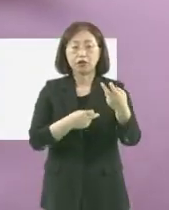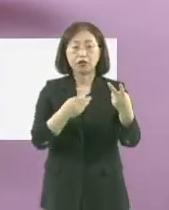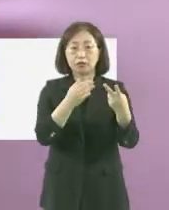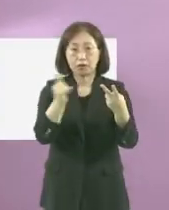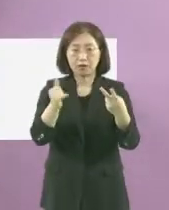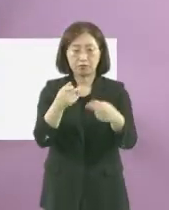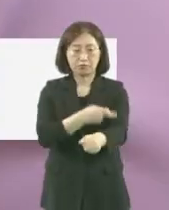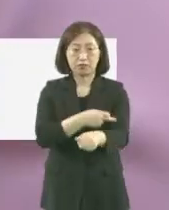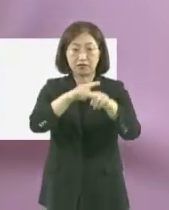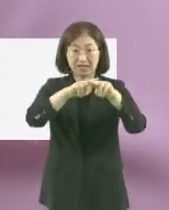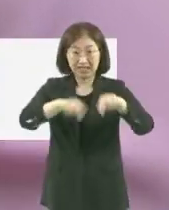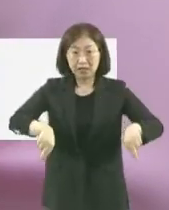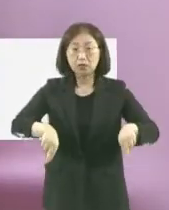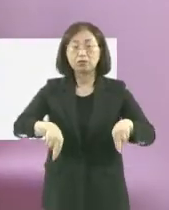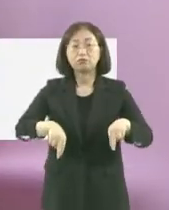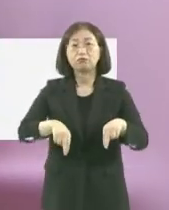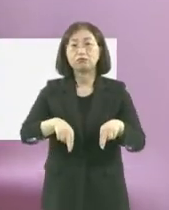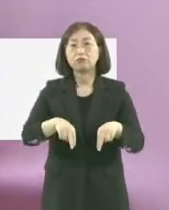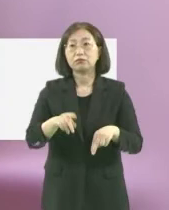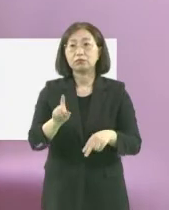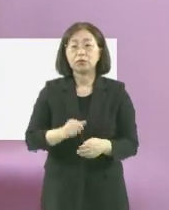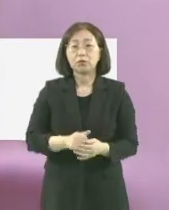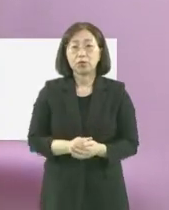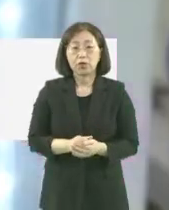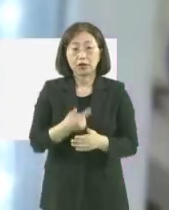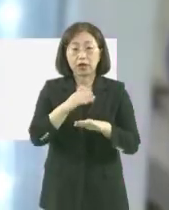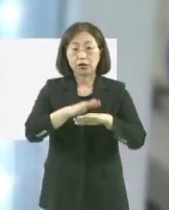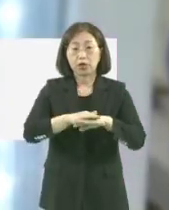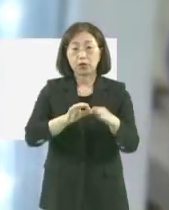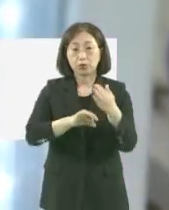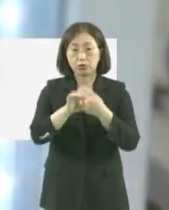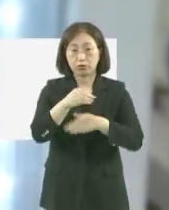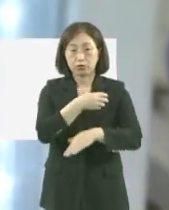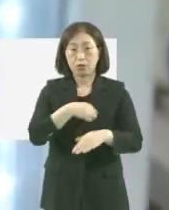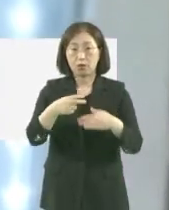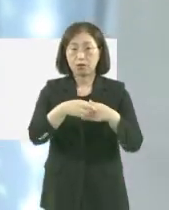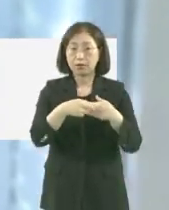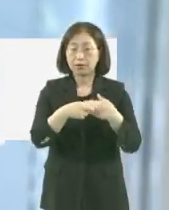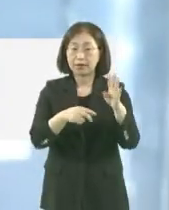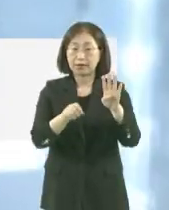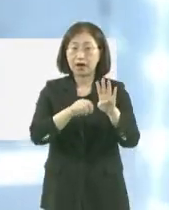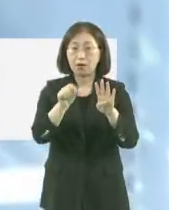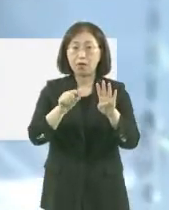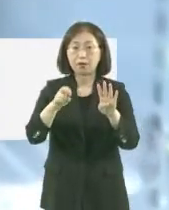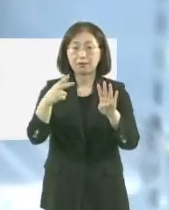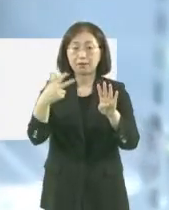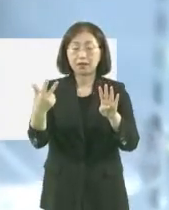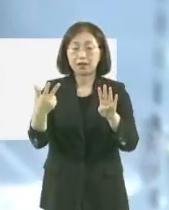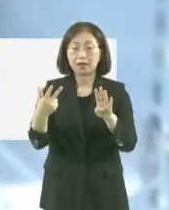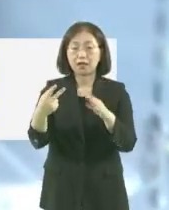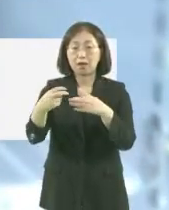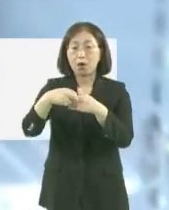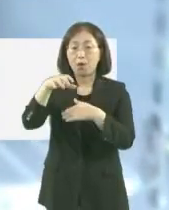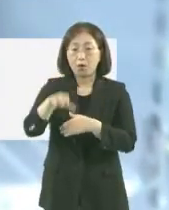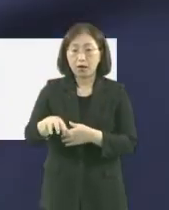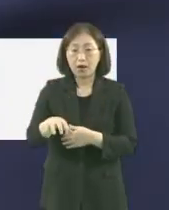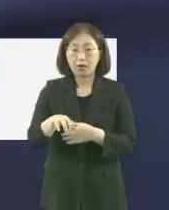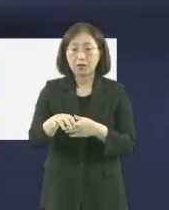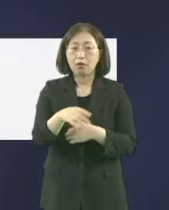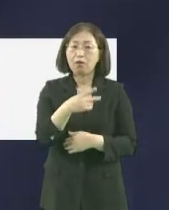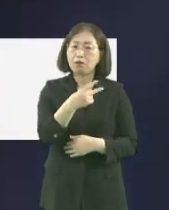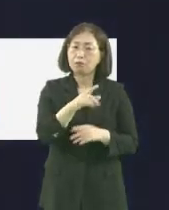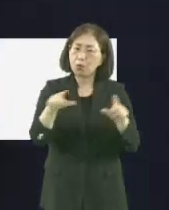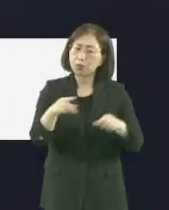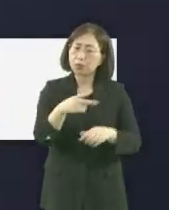판정을 받아 뒤늦게 논란이 일고 있습니다 대전 동구 보건소 는 지난 4월 27일 관내 한 병원에서 영상 위해서